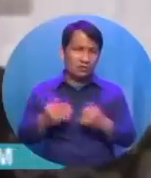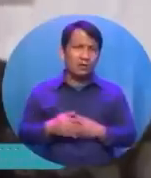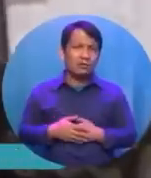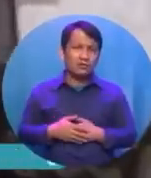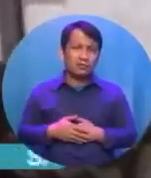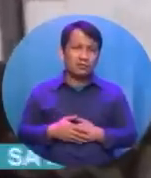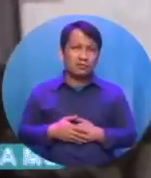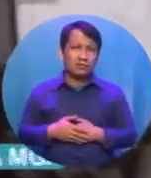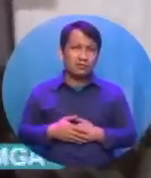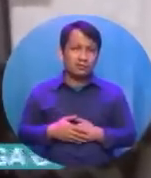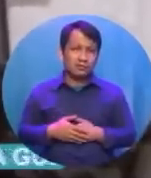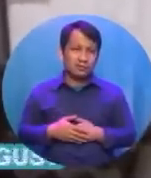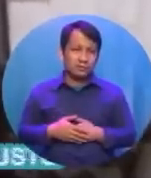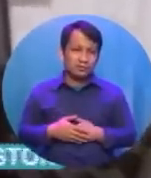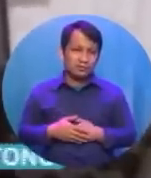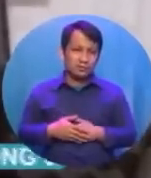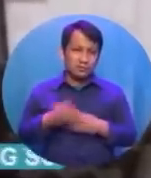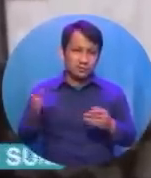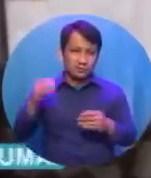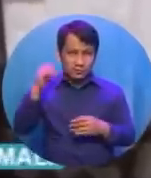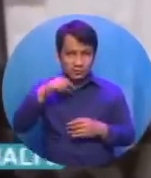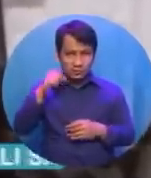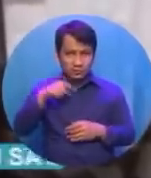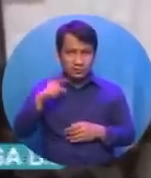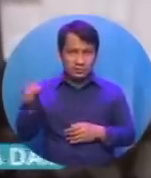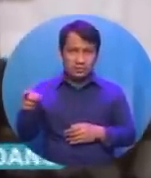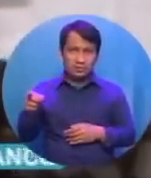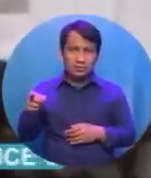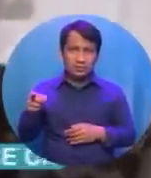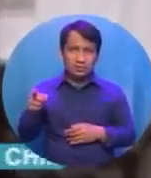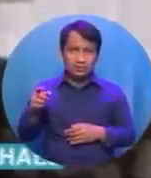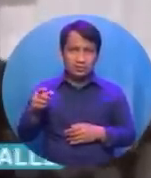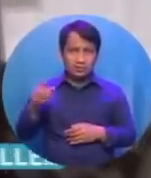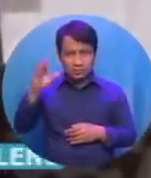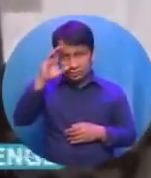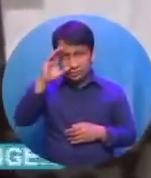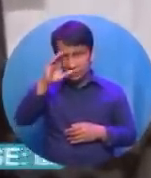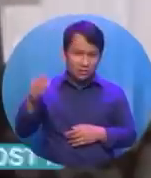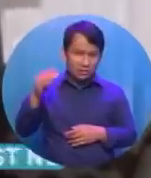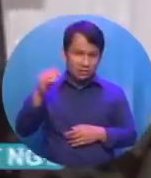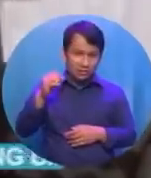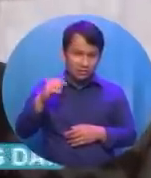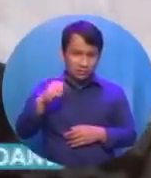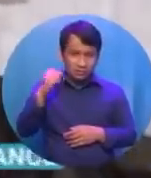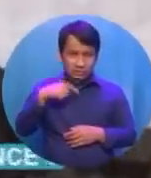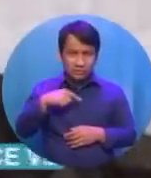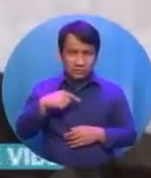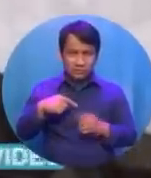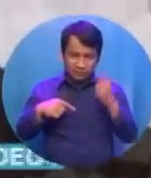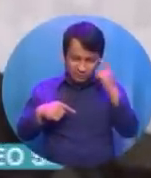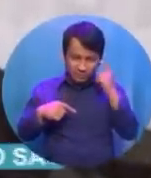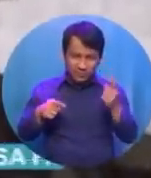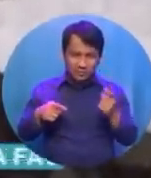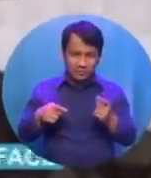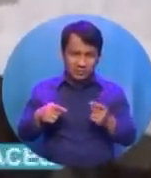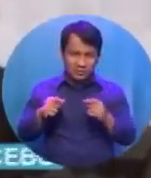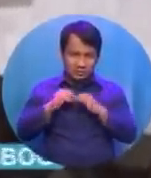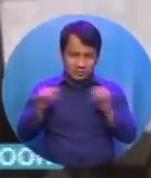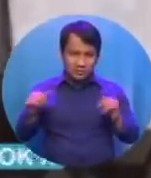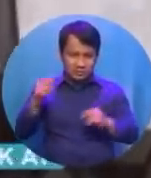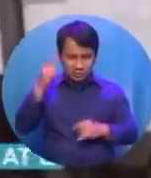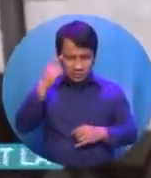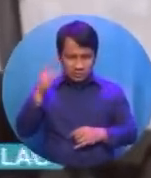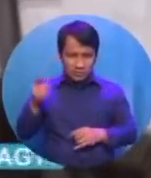kasi may kapatid naman siya doon sa ano po sa Cavite, yung panganay po. Isipin po ko yun siya nga anak po.